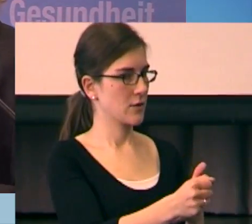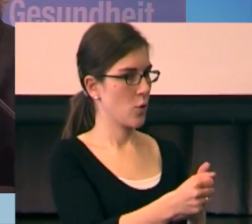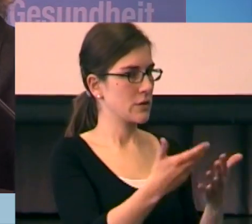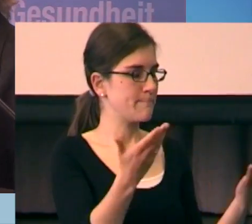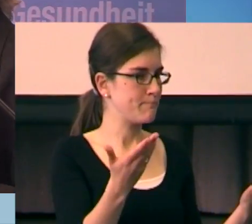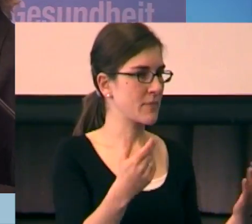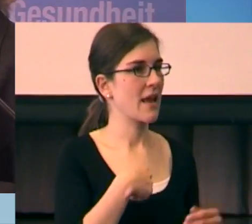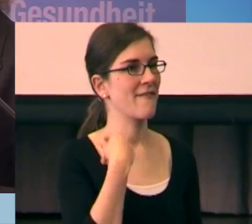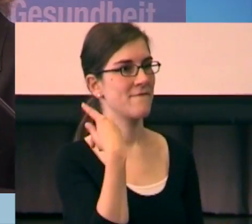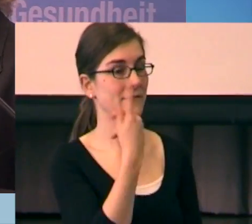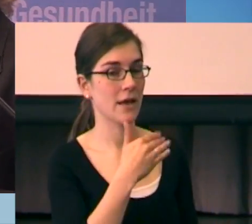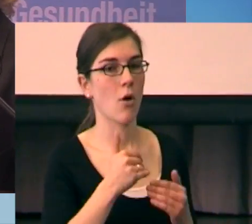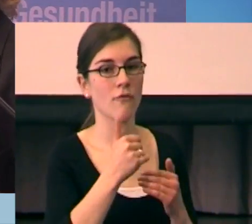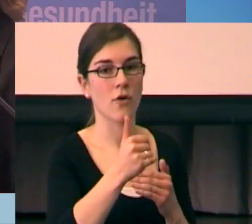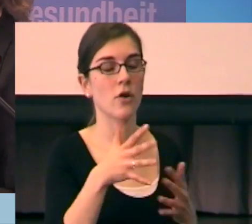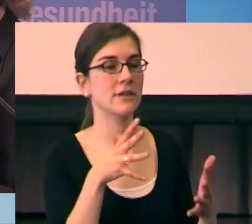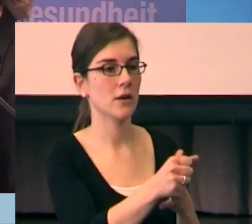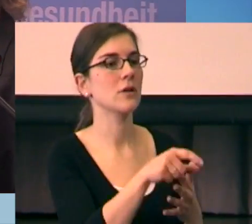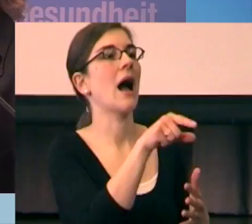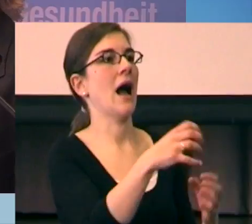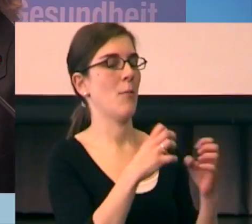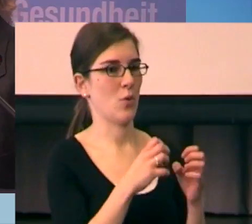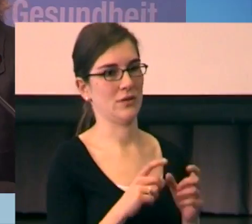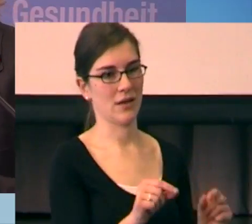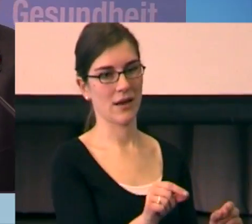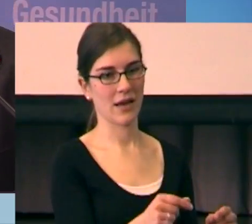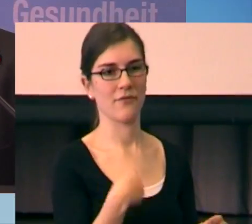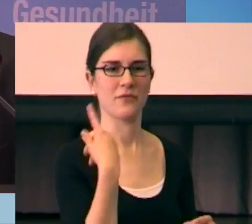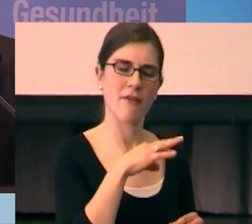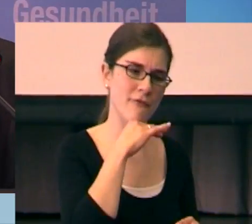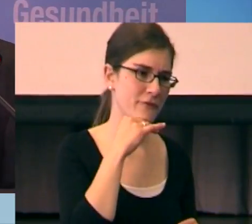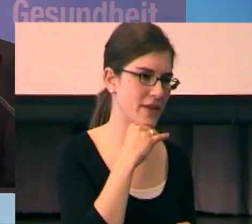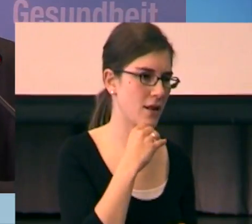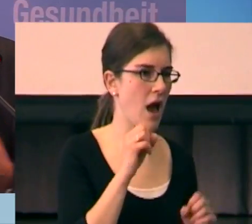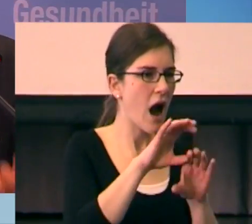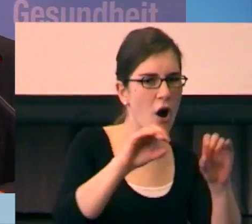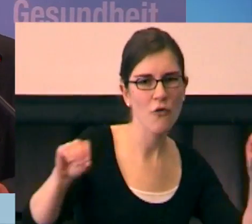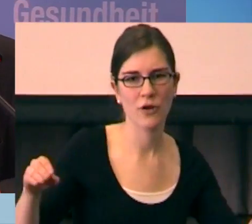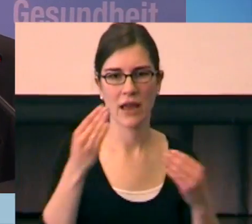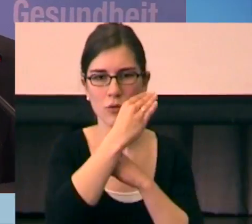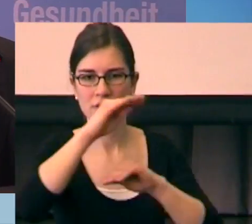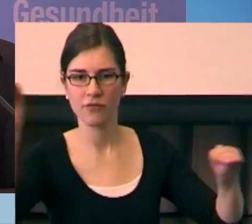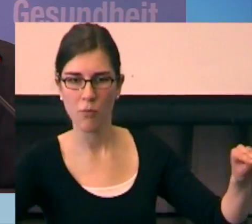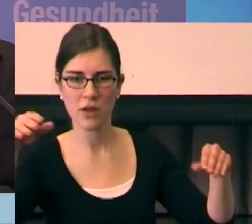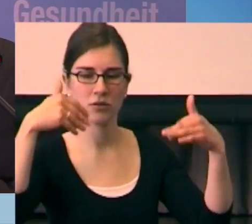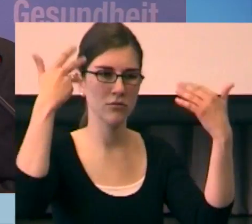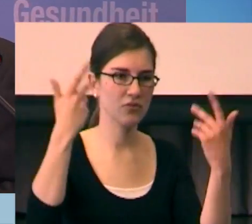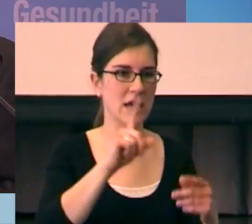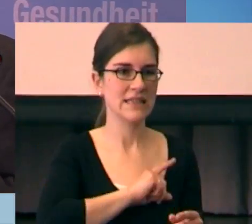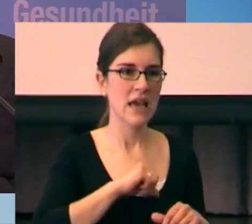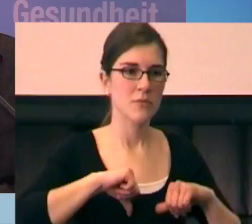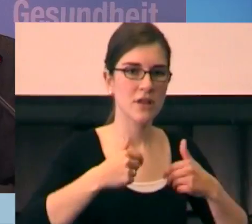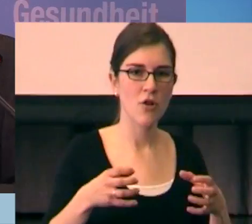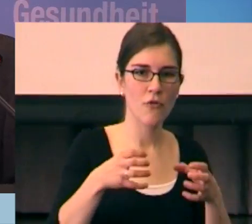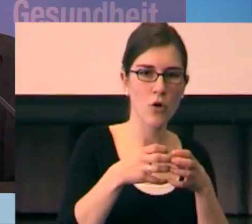diagnostizieren es vielleicht häufiger, wir machen vielleicht mehr, wir haben Aufklärungskampagnen wie durch die Selbsthilfegruppen, wir